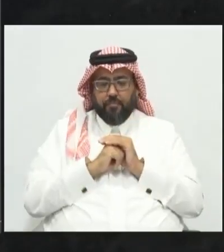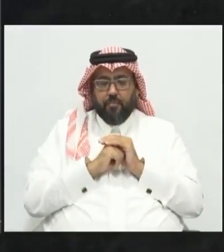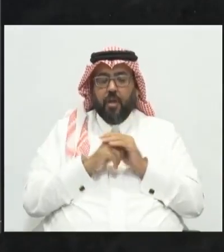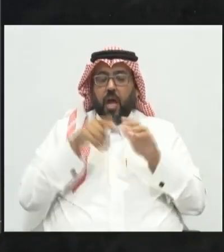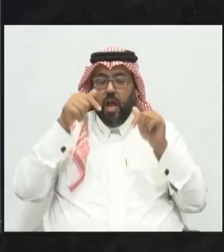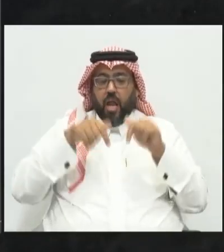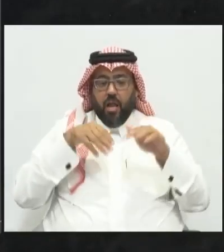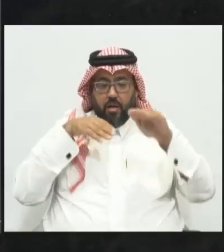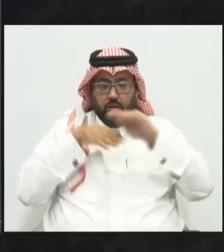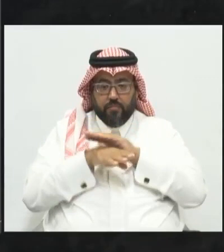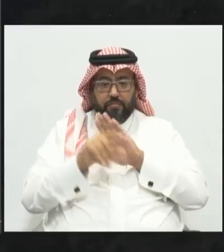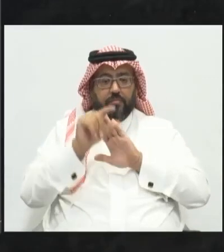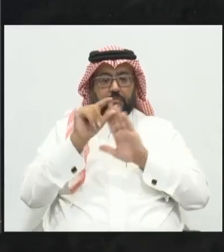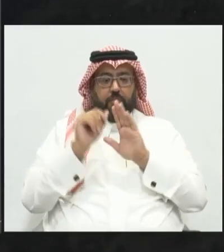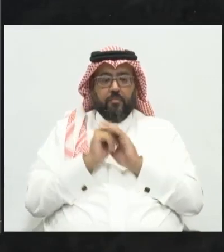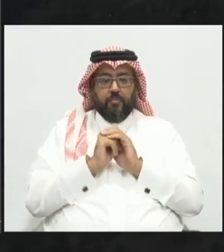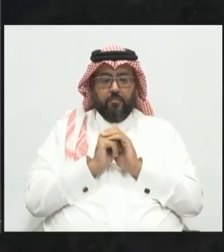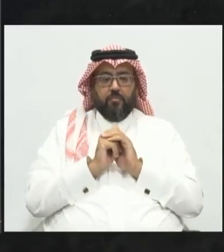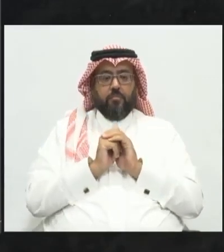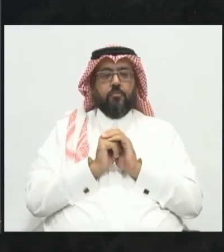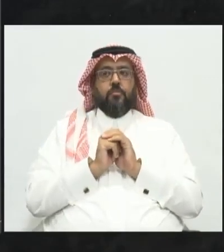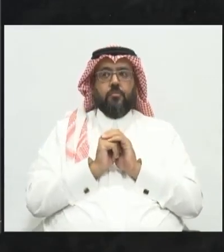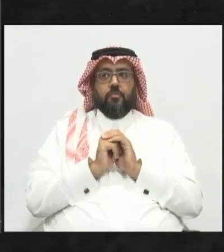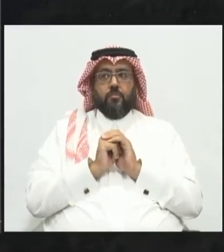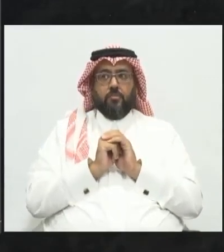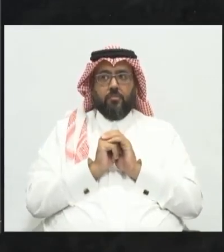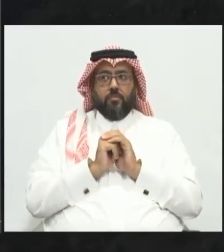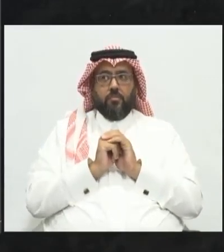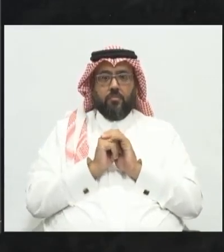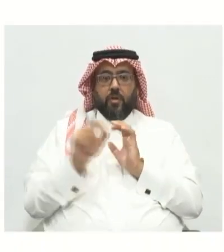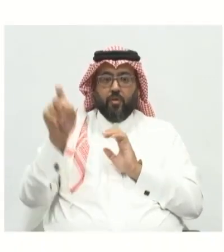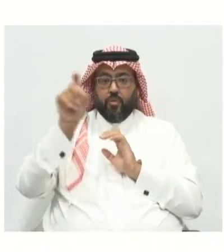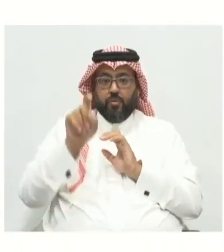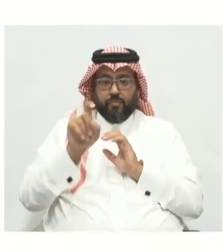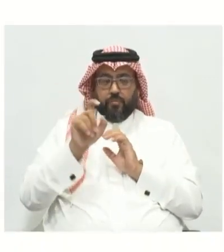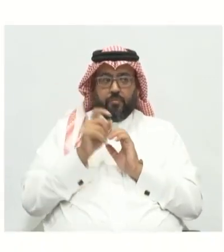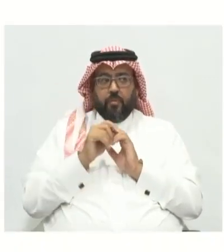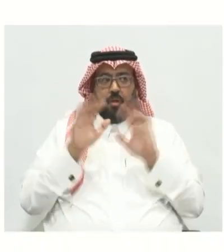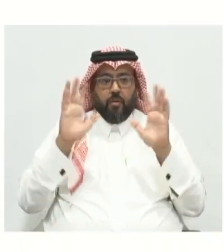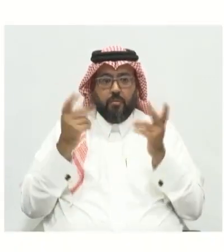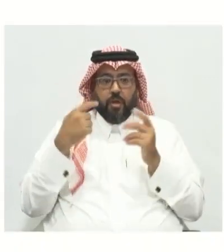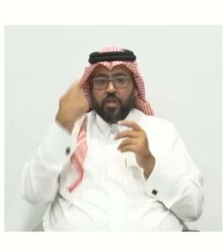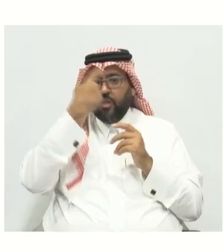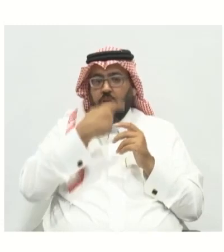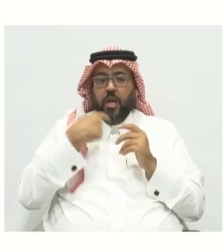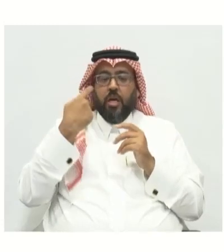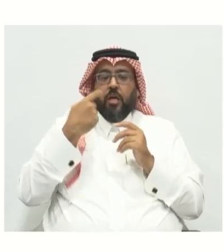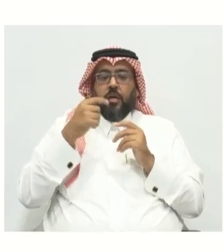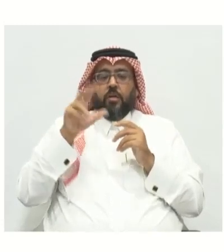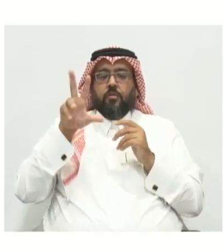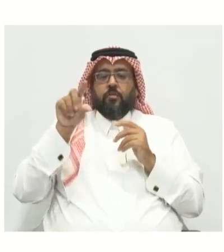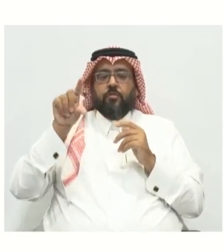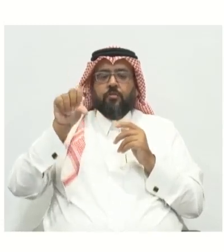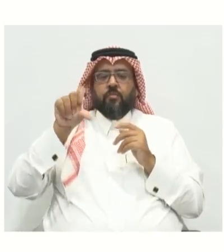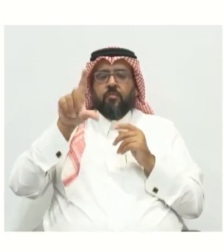سندخل الى درسنا هنا سؤال وهو ما شكل الدوله في المملكه العربيه